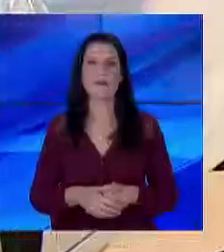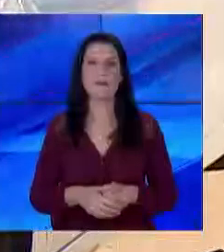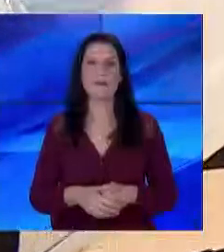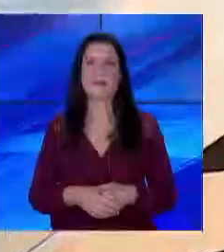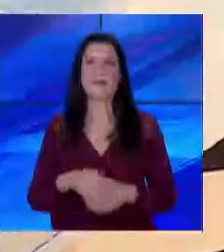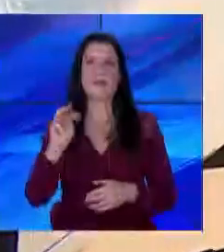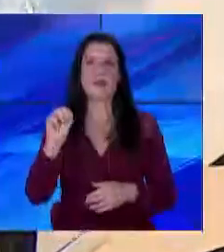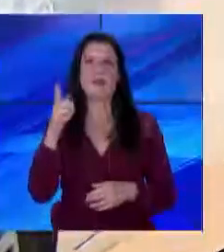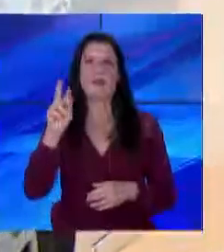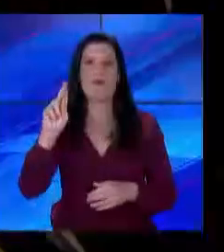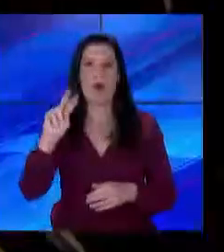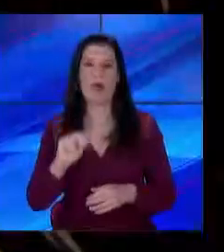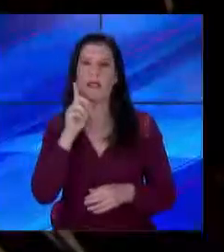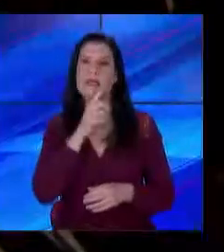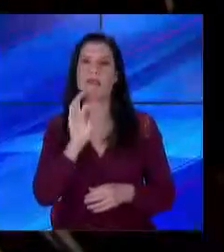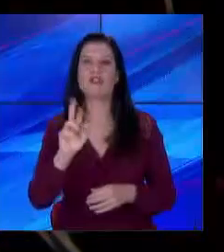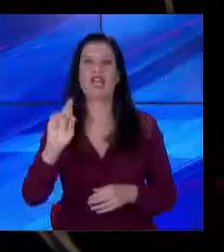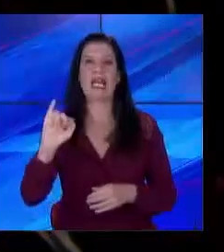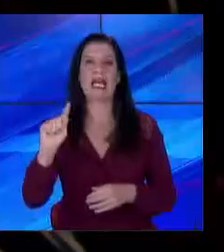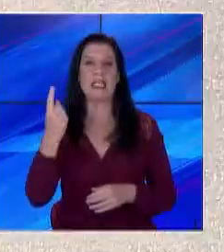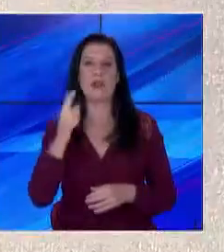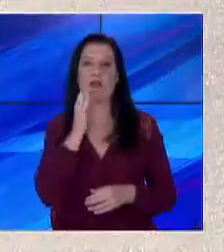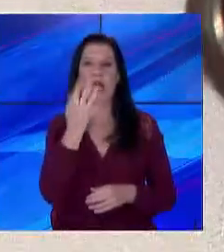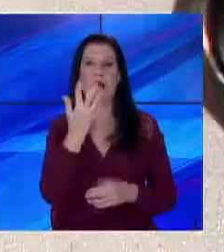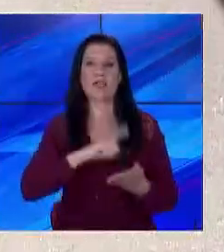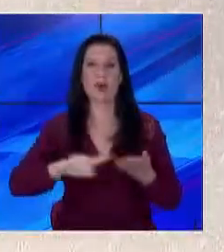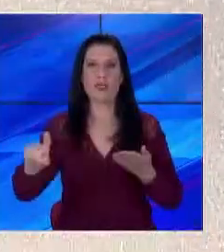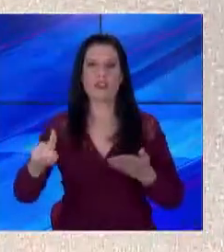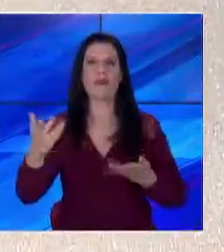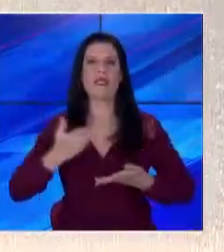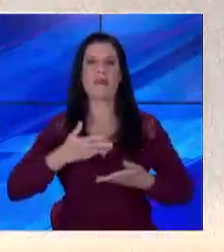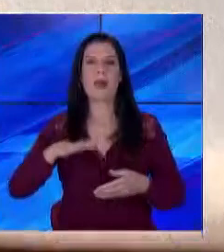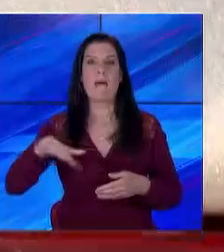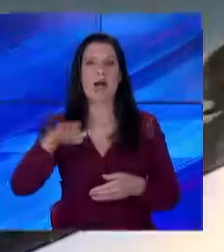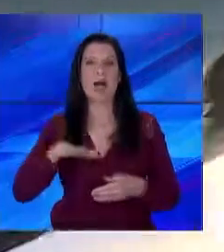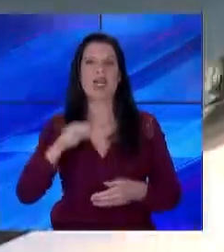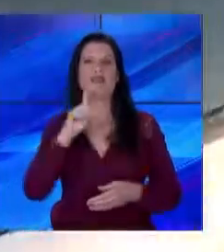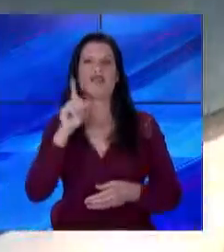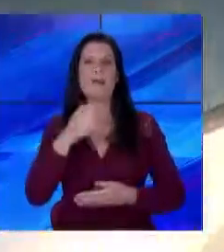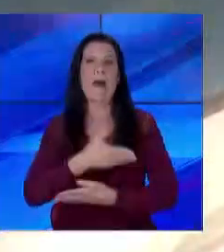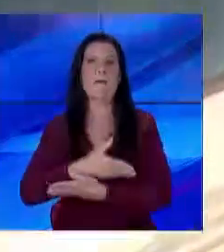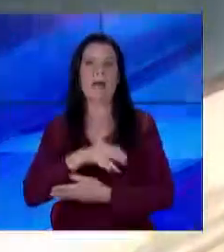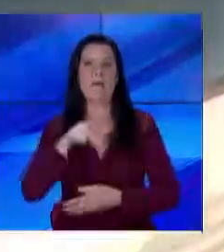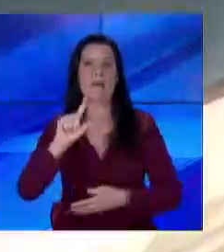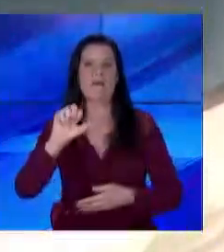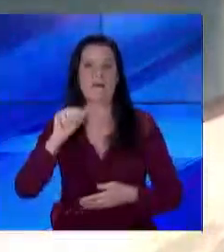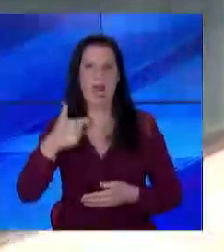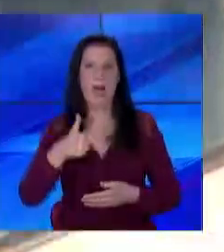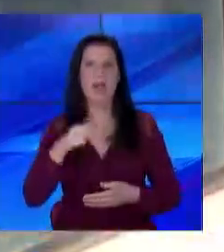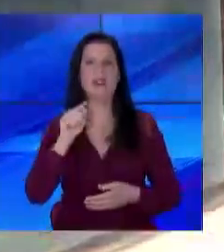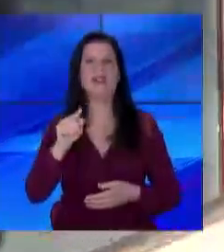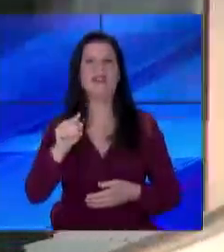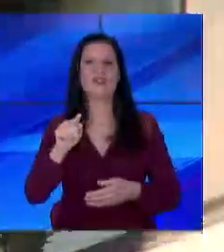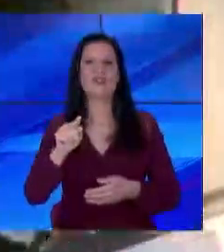מורן טרסוב, אמו של ריו בן 5 חודשים, קיבלה את מערכת בייבי פלאג, המבוססת על זיהוי הפתיחה של הדלתות